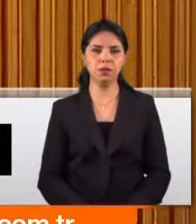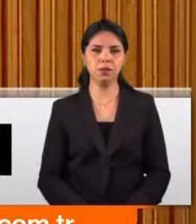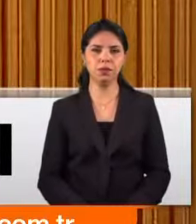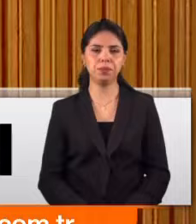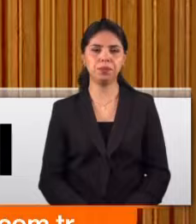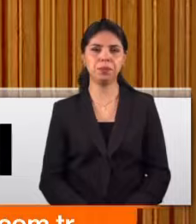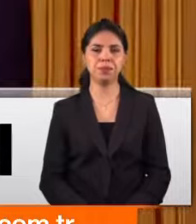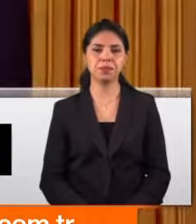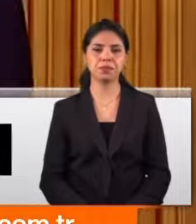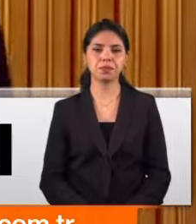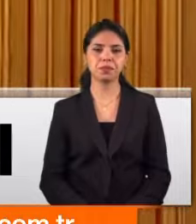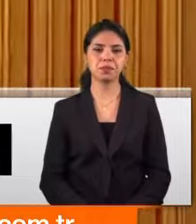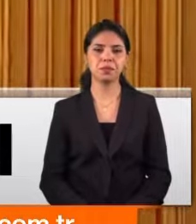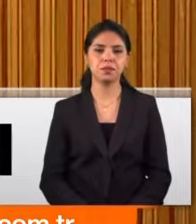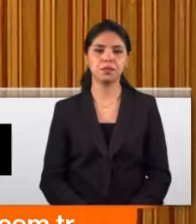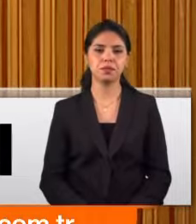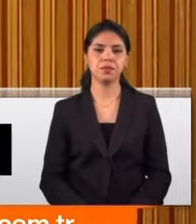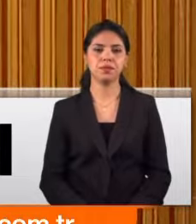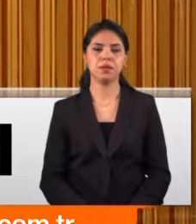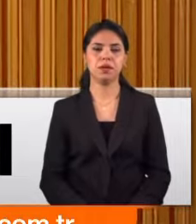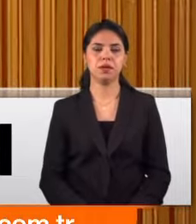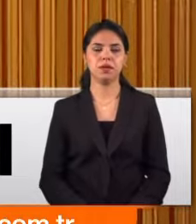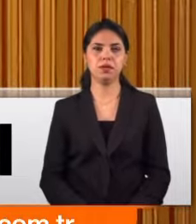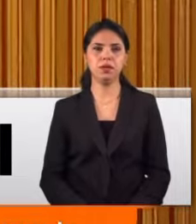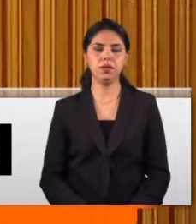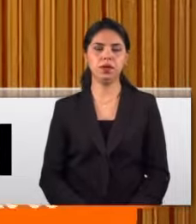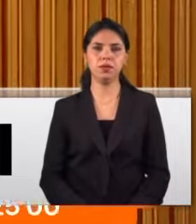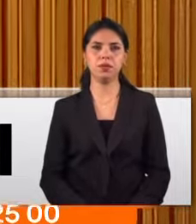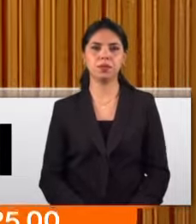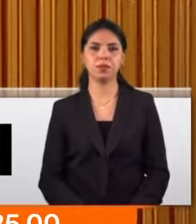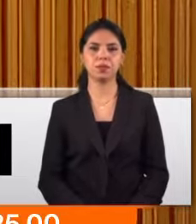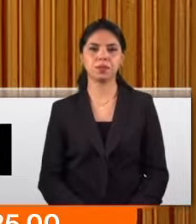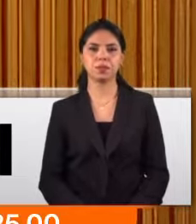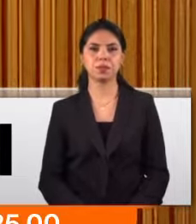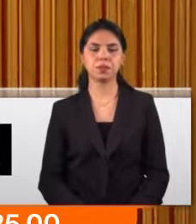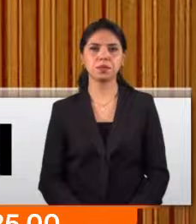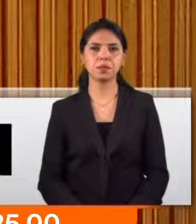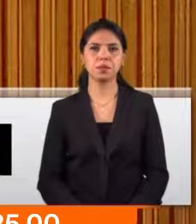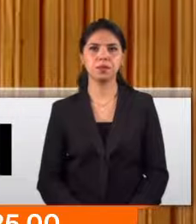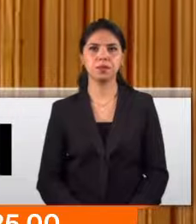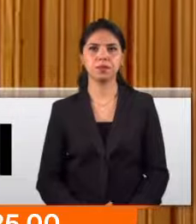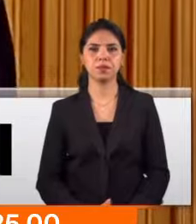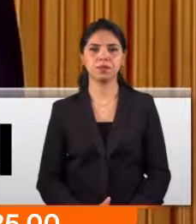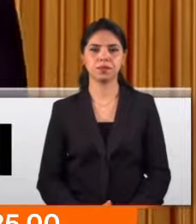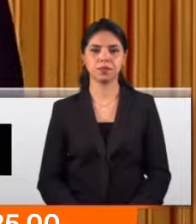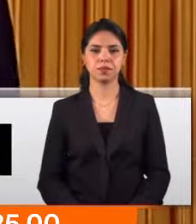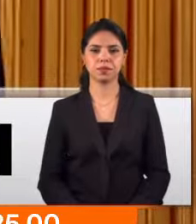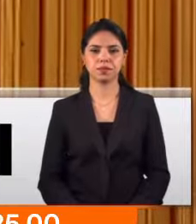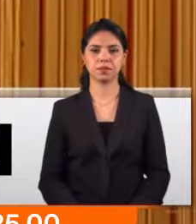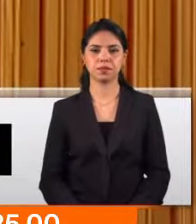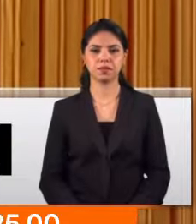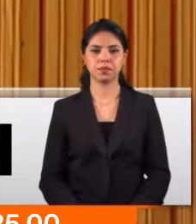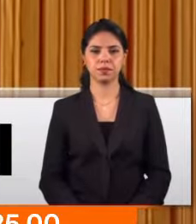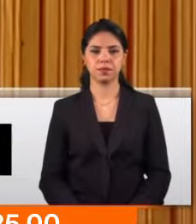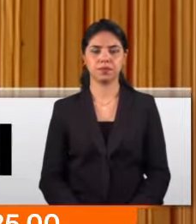Biz belediyeleri birileri gibi çocuklarımızı, evlatlarımızı işe sokmak için değil, Gazi Mustafa